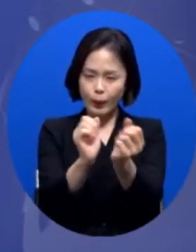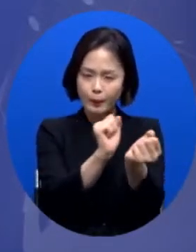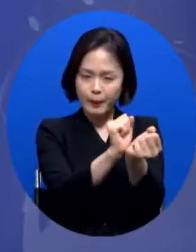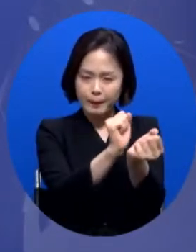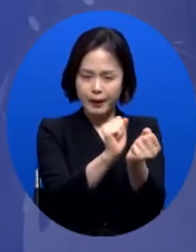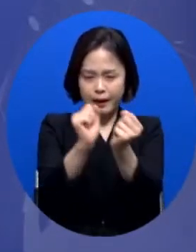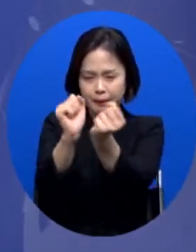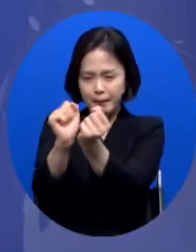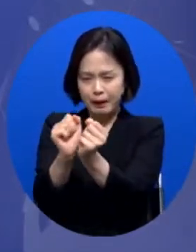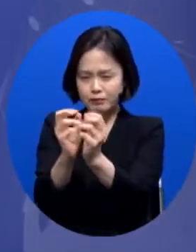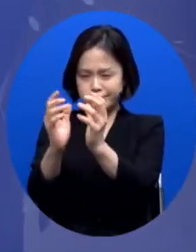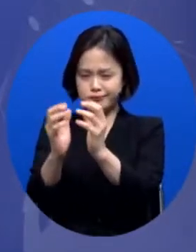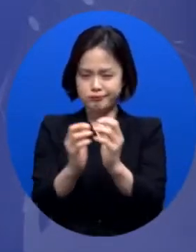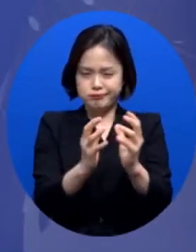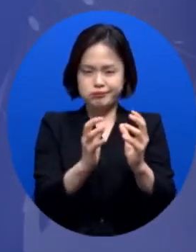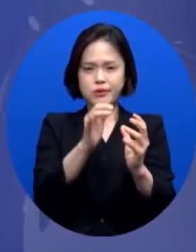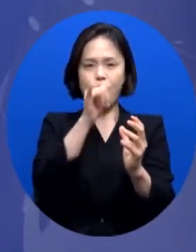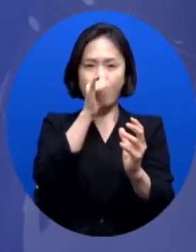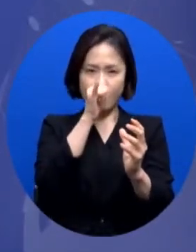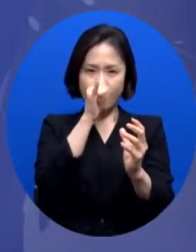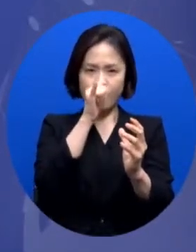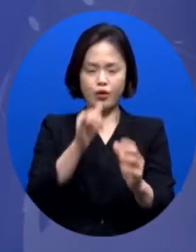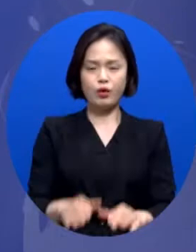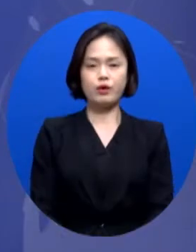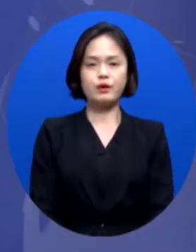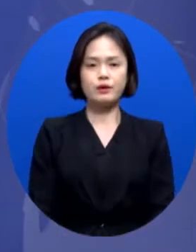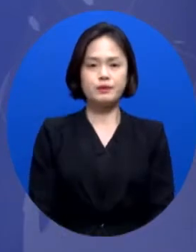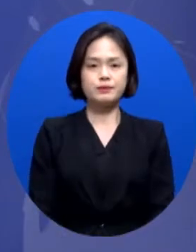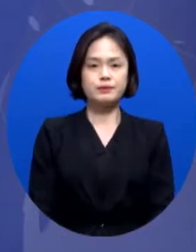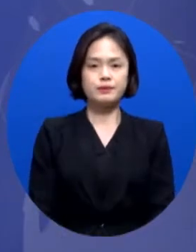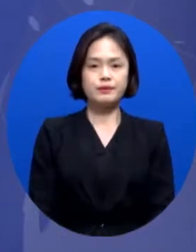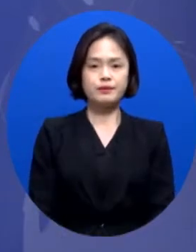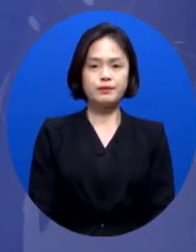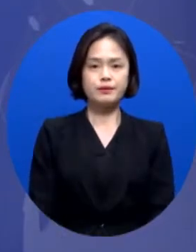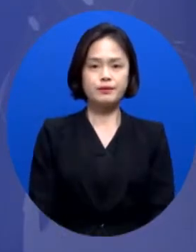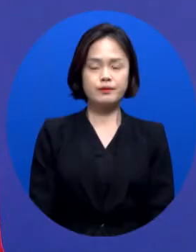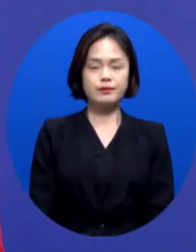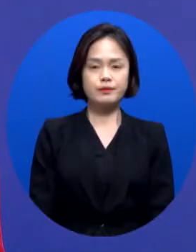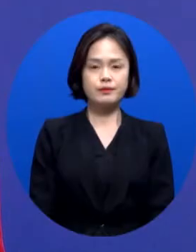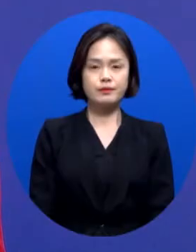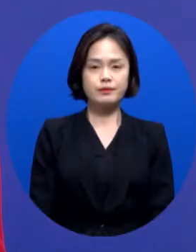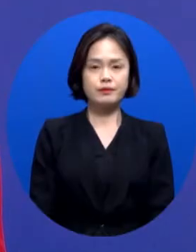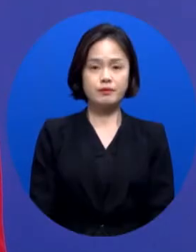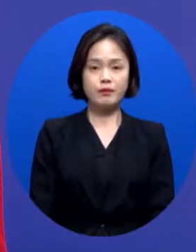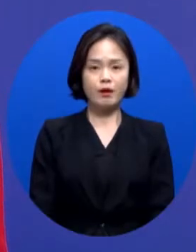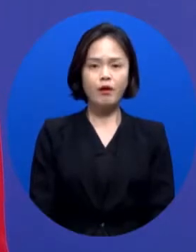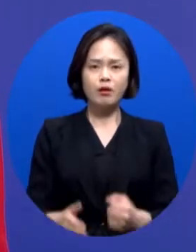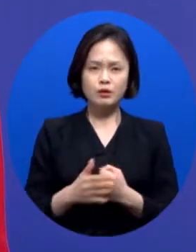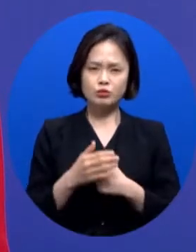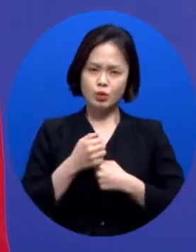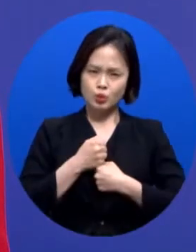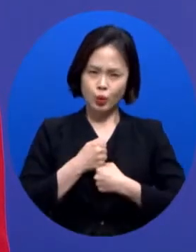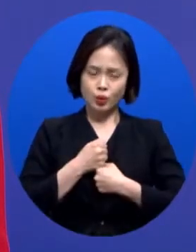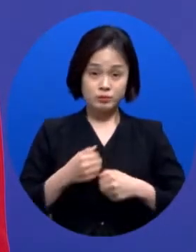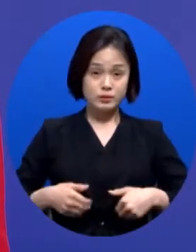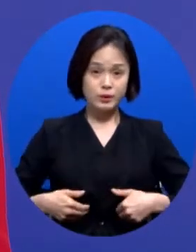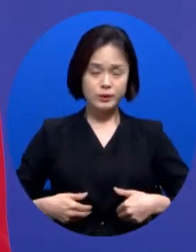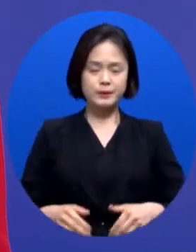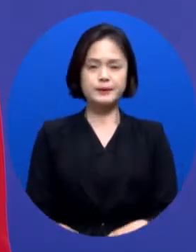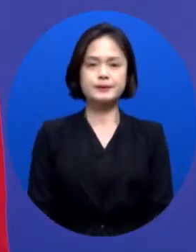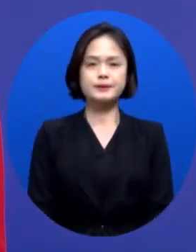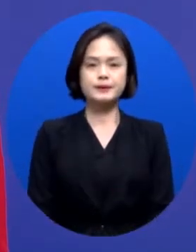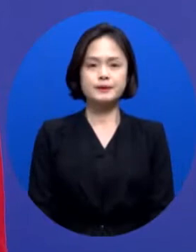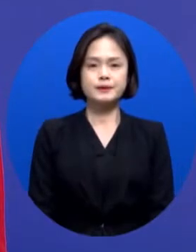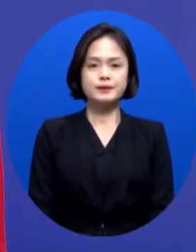통한 중소규모의 집단 감염이 최근의 주요 감염 원인으로 파악되고 있습니다. 네, 여전히 방심해서는 안 되는 상황이 계속 이어지고 있는 것 같습니다.